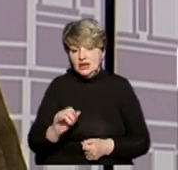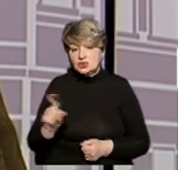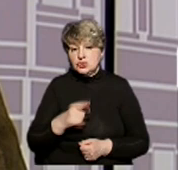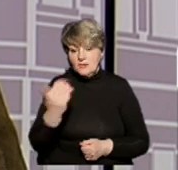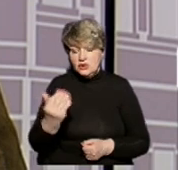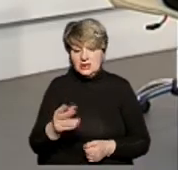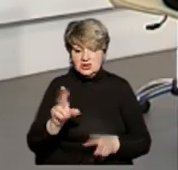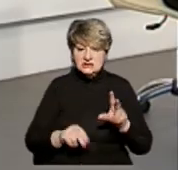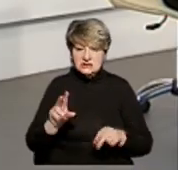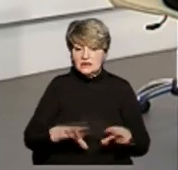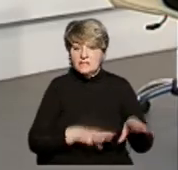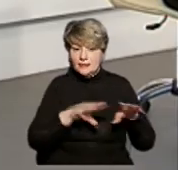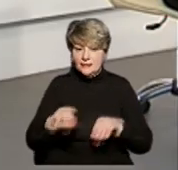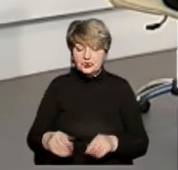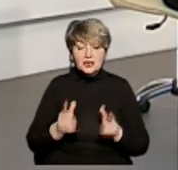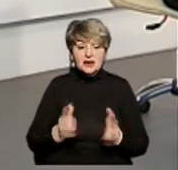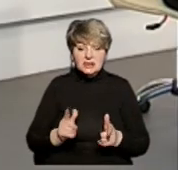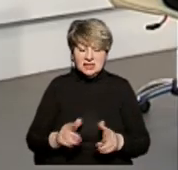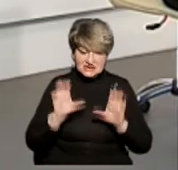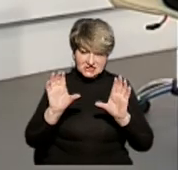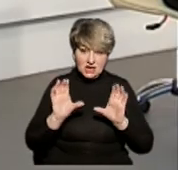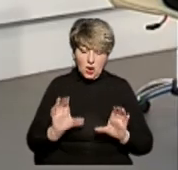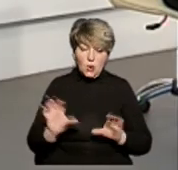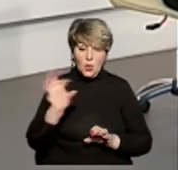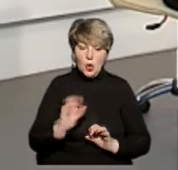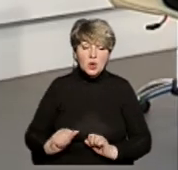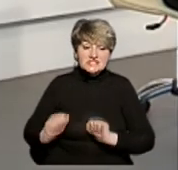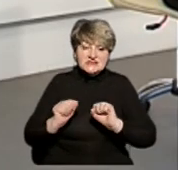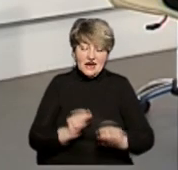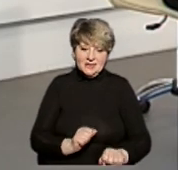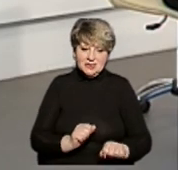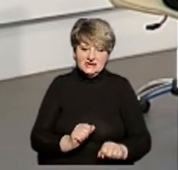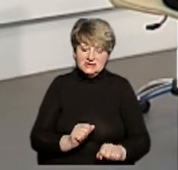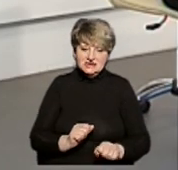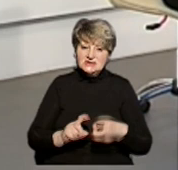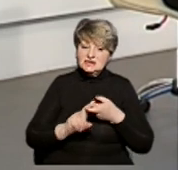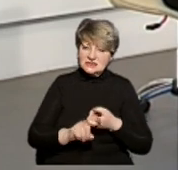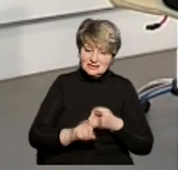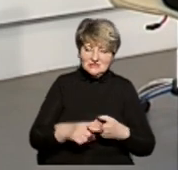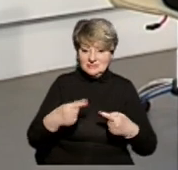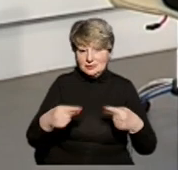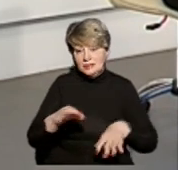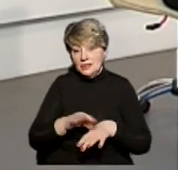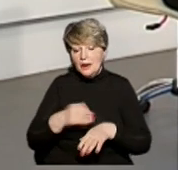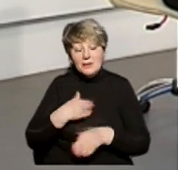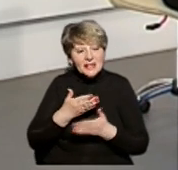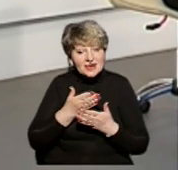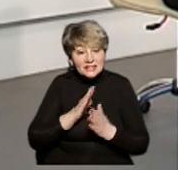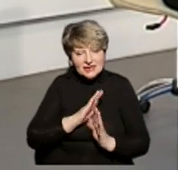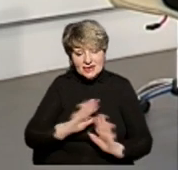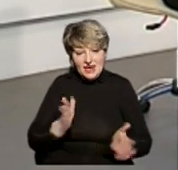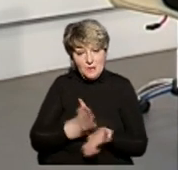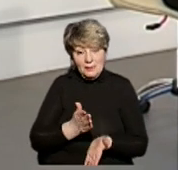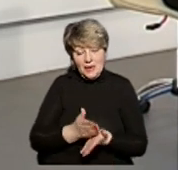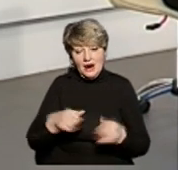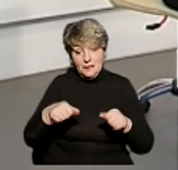питання щеплення. Бо згідно з законом про захист від інфекційних хвороб, ми не маємо права приймати